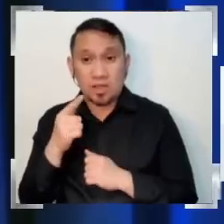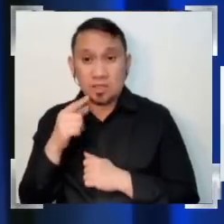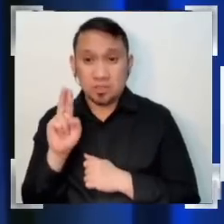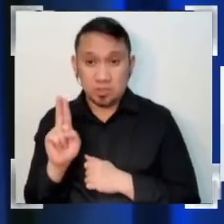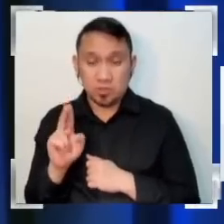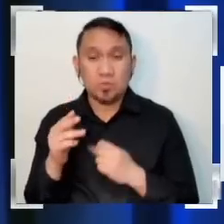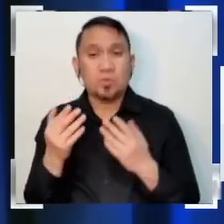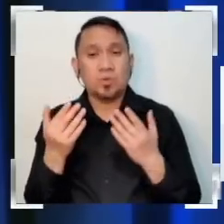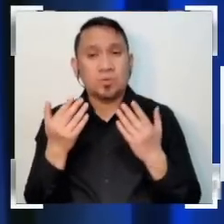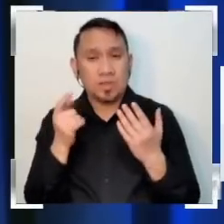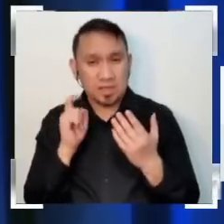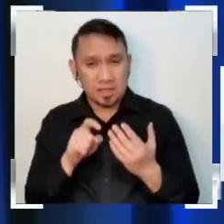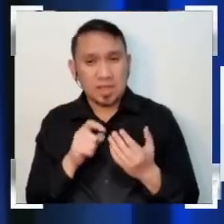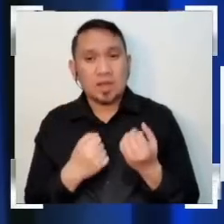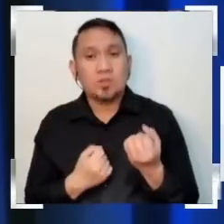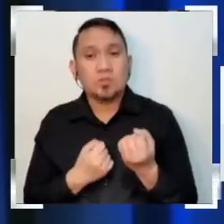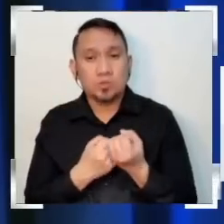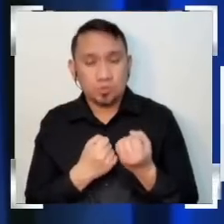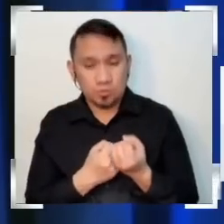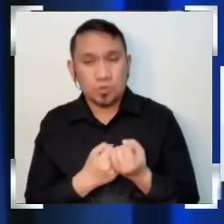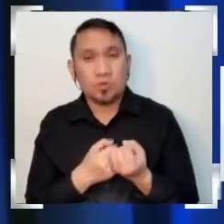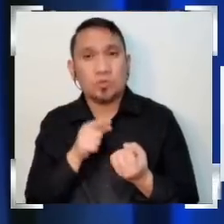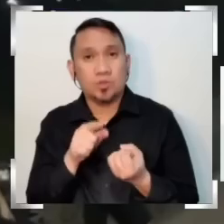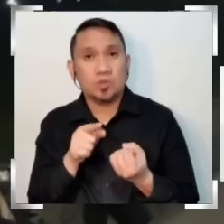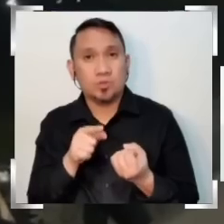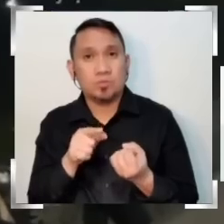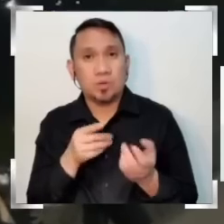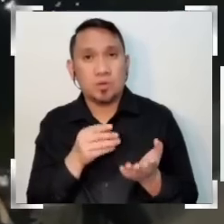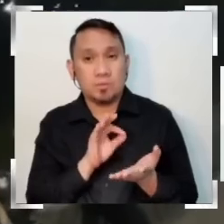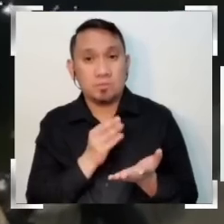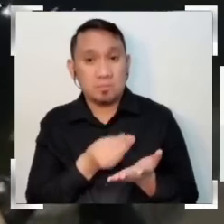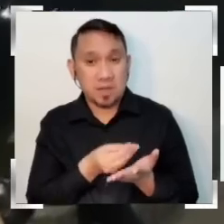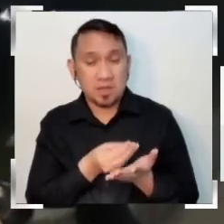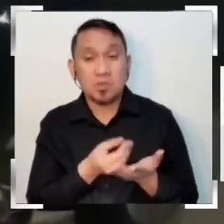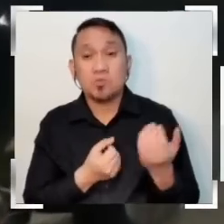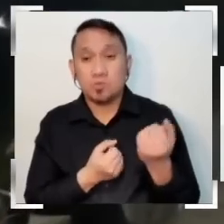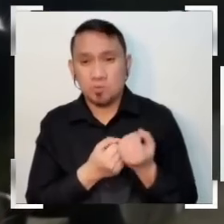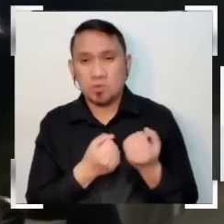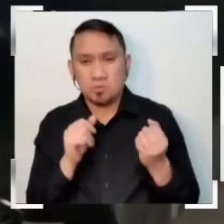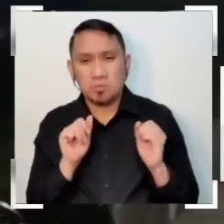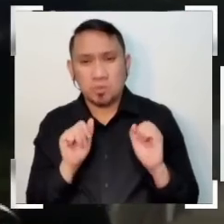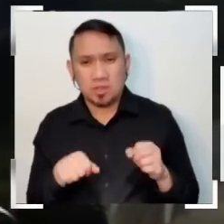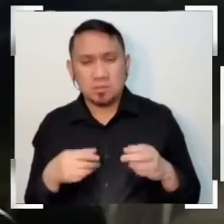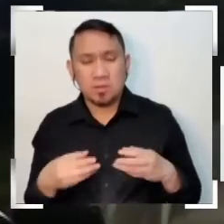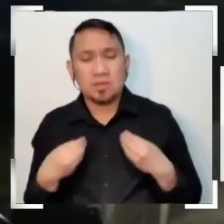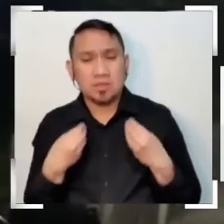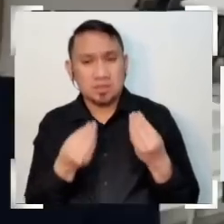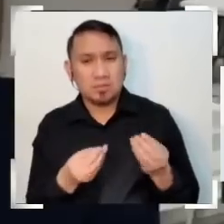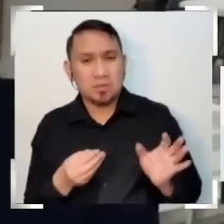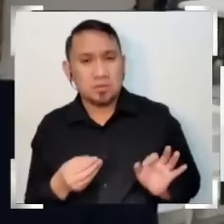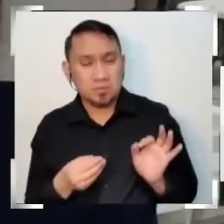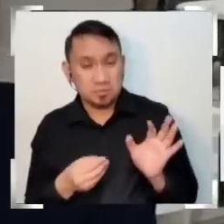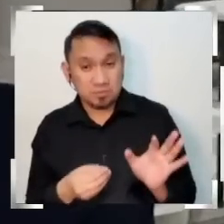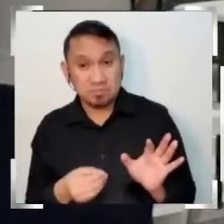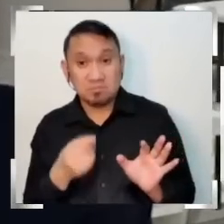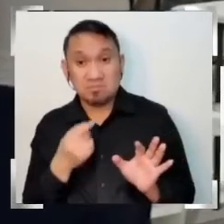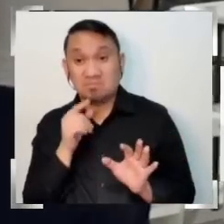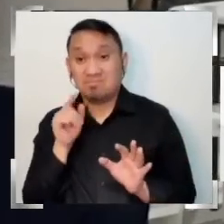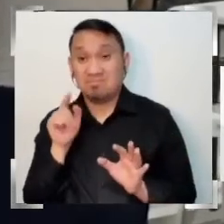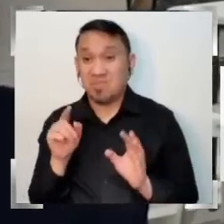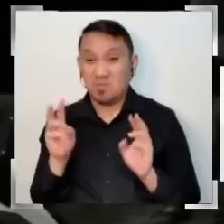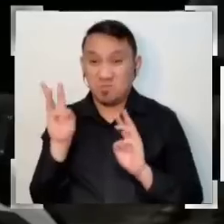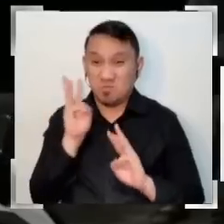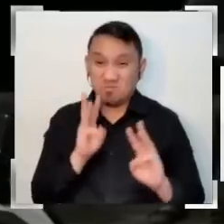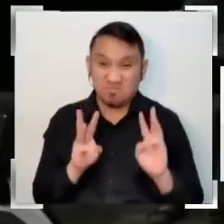kailangan sustentohan rin natin o ayudahan natin ang financial assistance. Sa kabila naman ng pangambang dulot ng pag-aalboroto ng bulkan, nagiging sentro